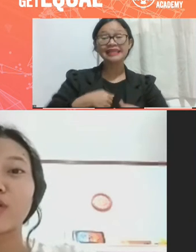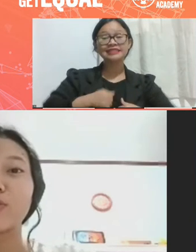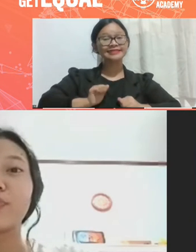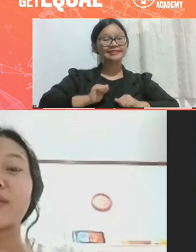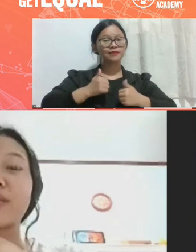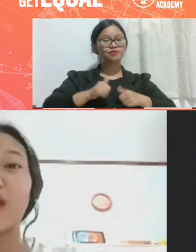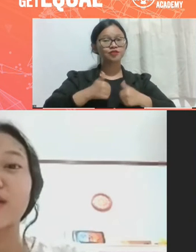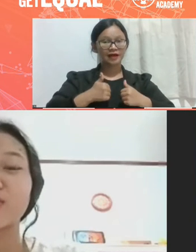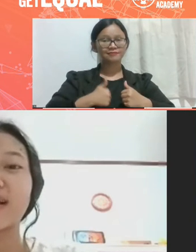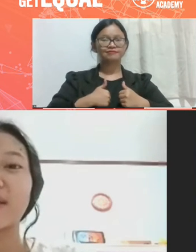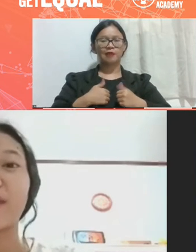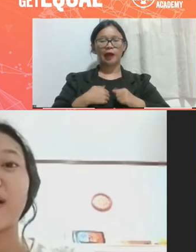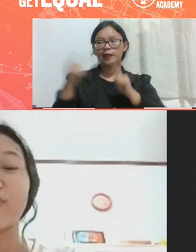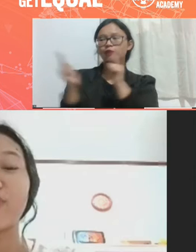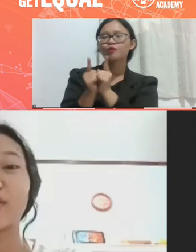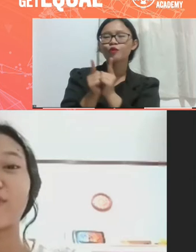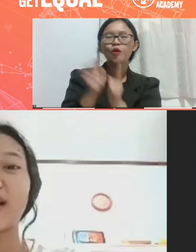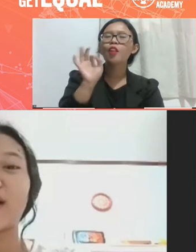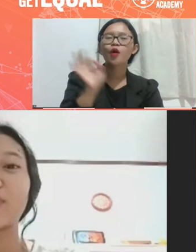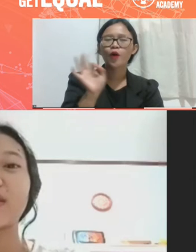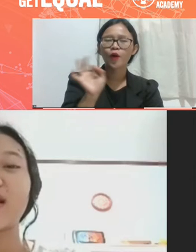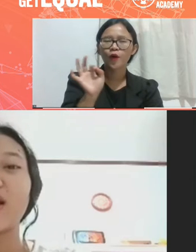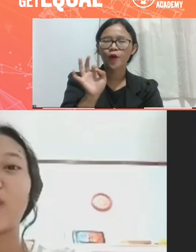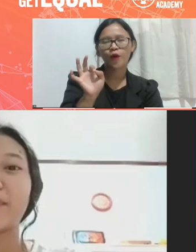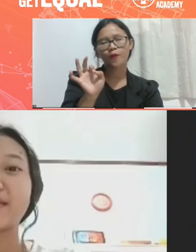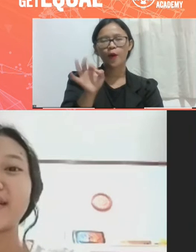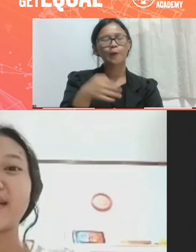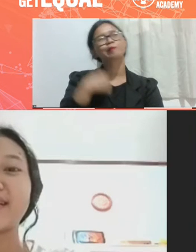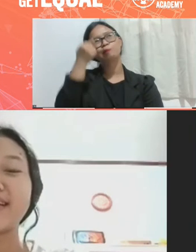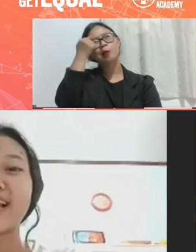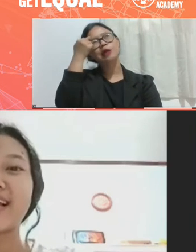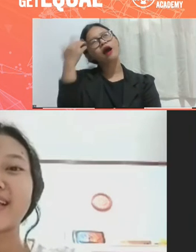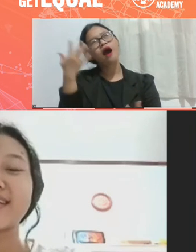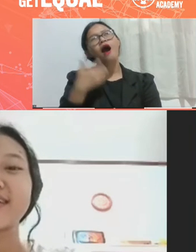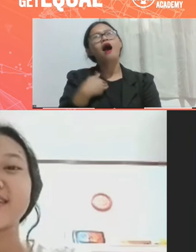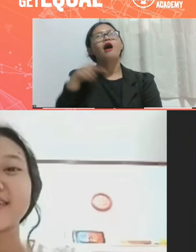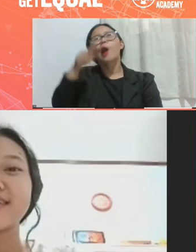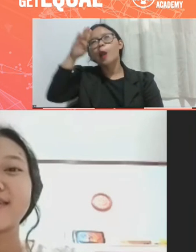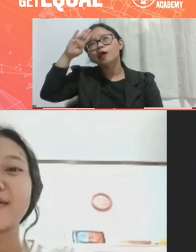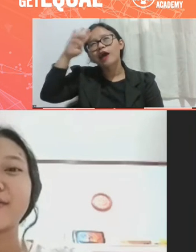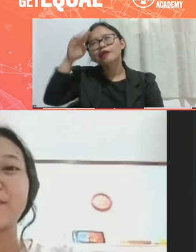kan belum bertemu langsung dengan Pak Muhammad Farhan. Aku pikir, wah pasti ini laki-laki ini